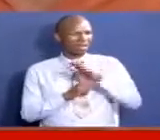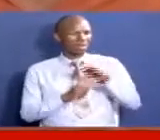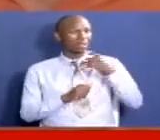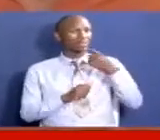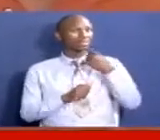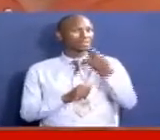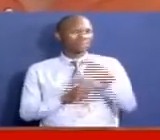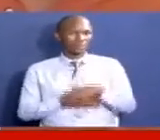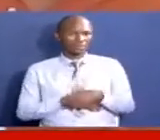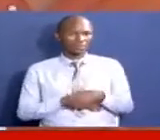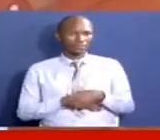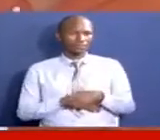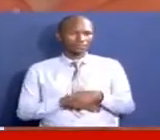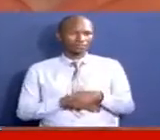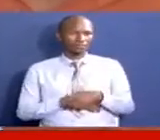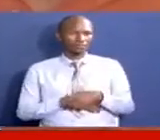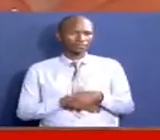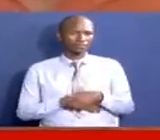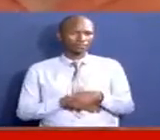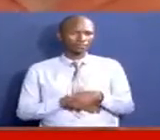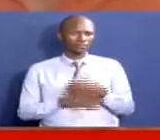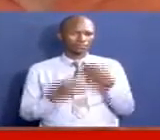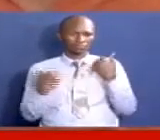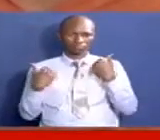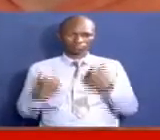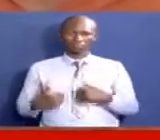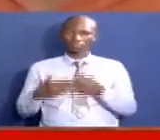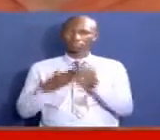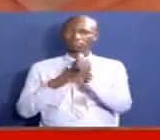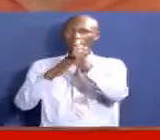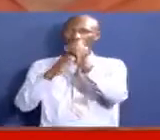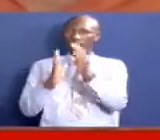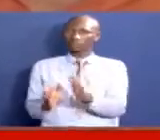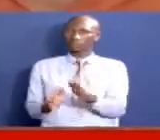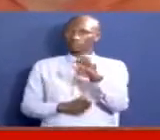siati tandu nyeta mutongo iwa Kivou ward